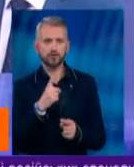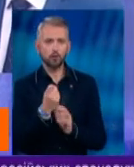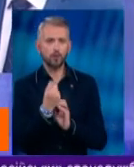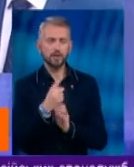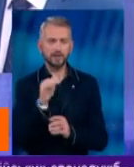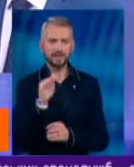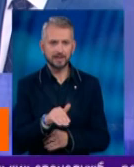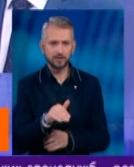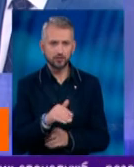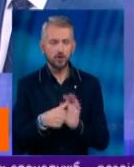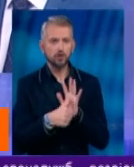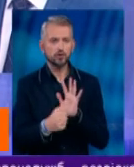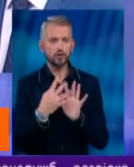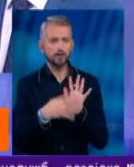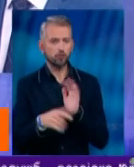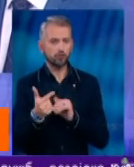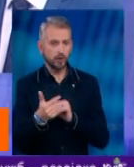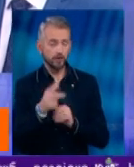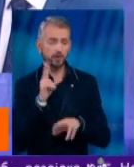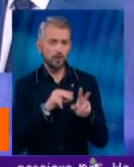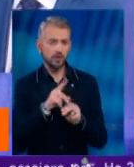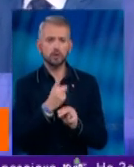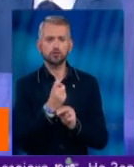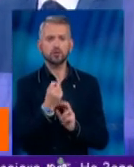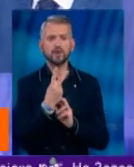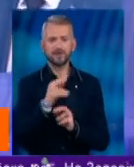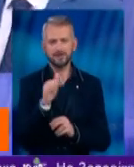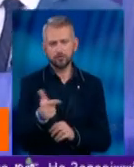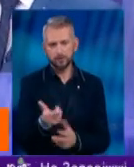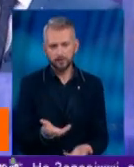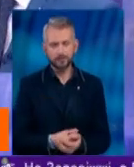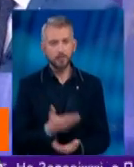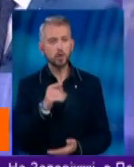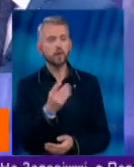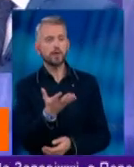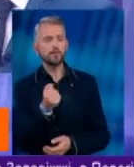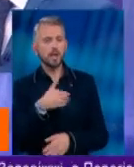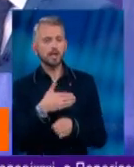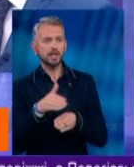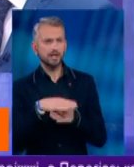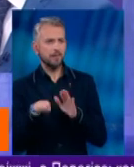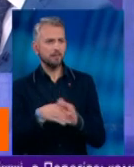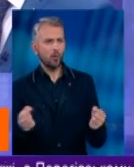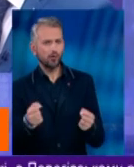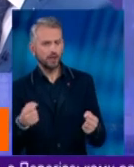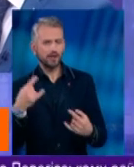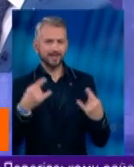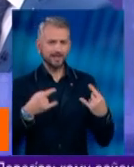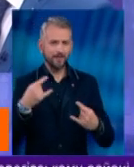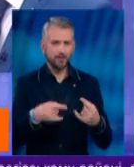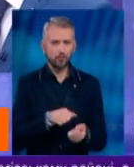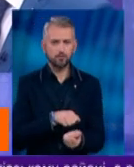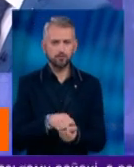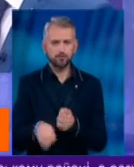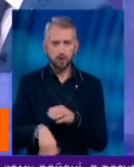111 тисяч 690 гривень. Ну, вважайте, 112 тисяч гривень. Тобто, якщо ви взяли кредит під холодильник, телевізор чи пральну